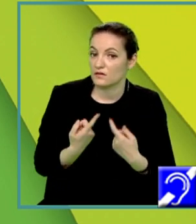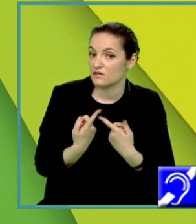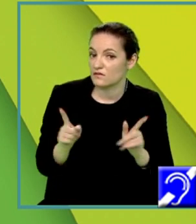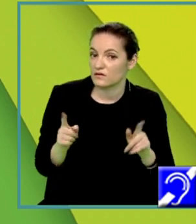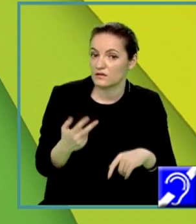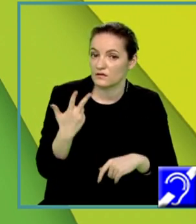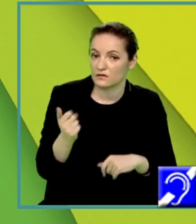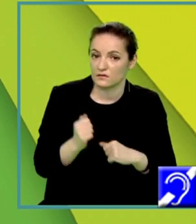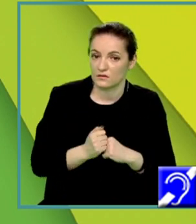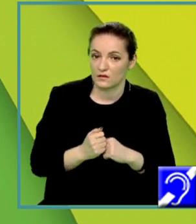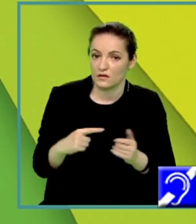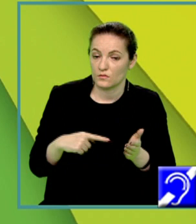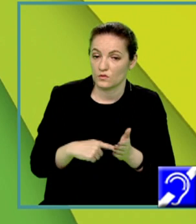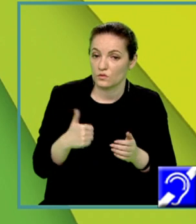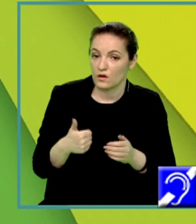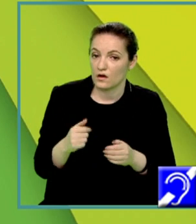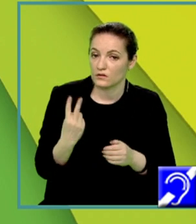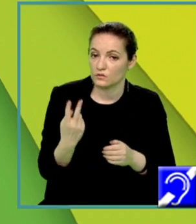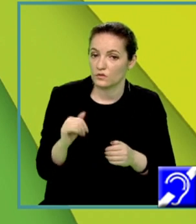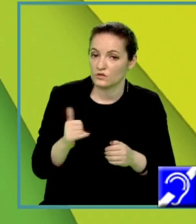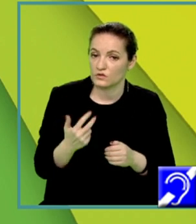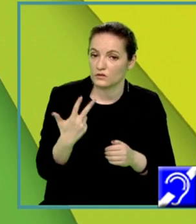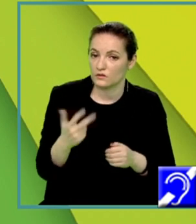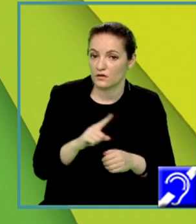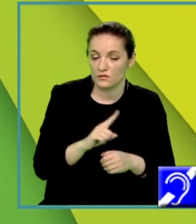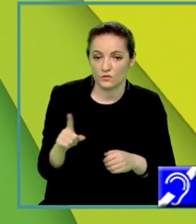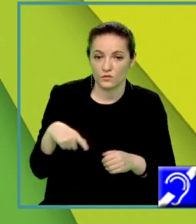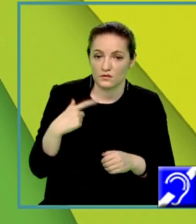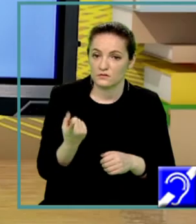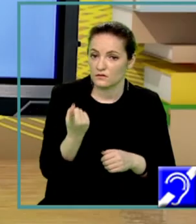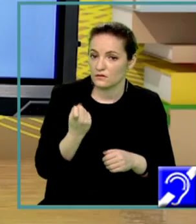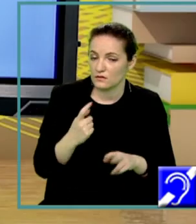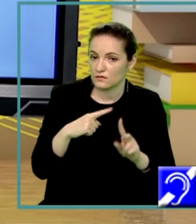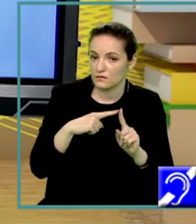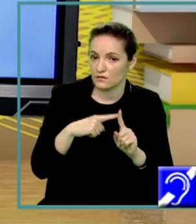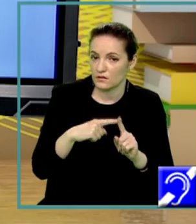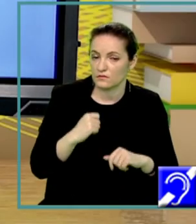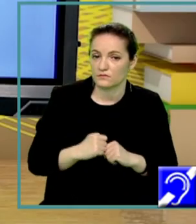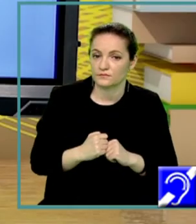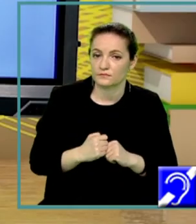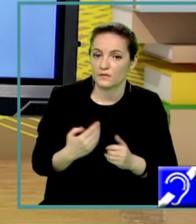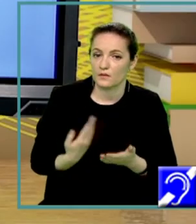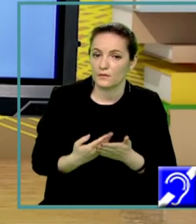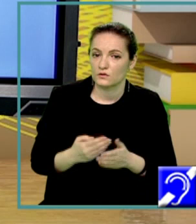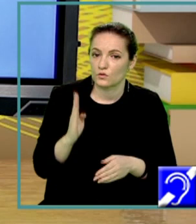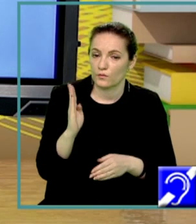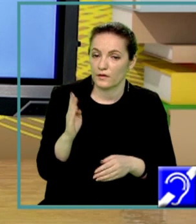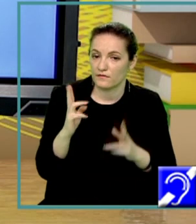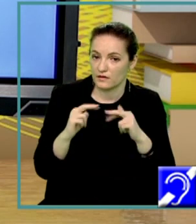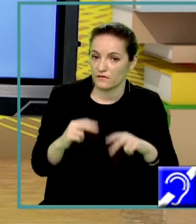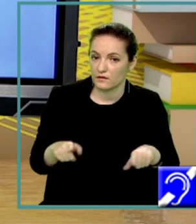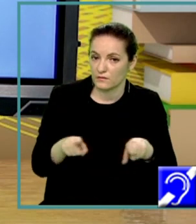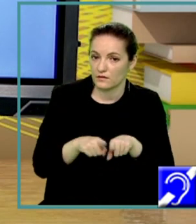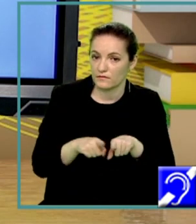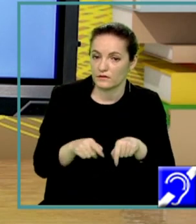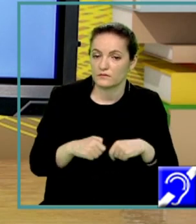mare de coordonate 2 și 3 nu se află pe graficul funcției f. Pentru punctul B mare verificăm de asemenea